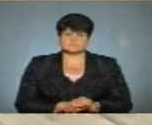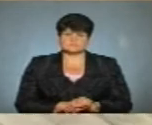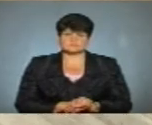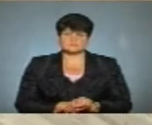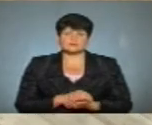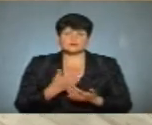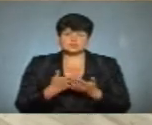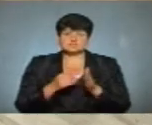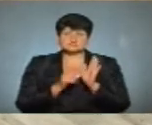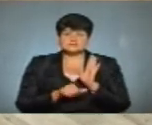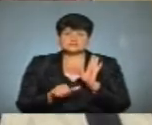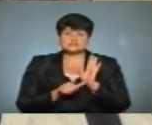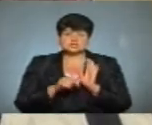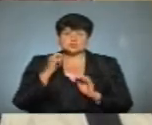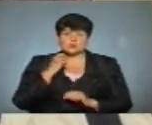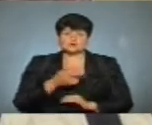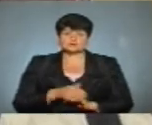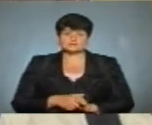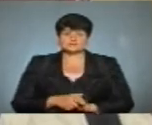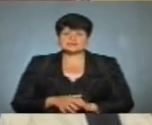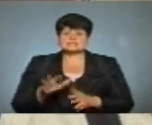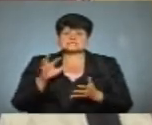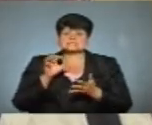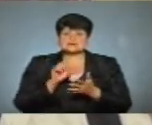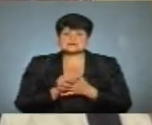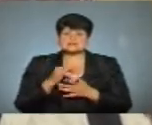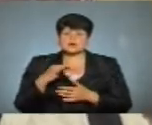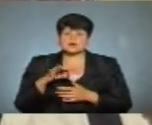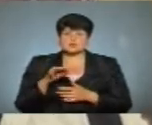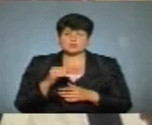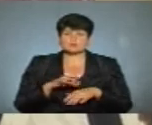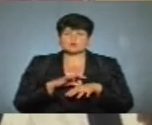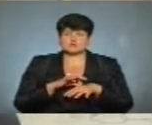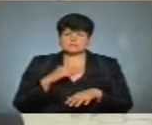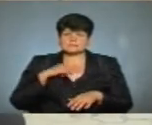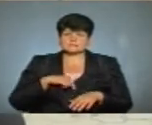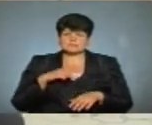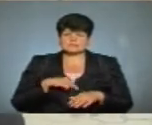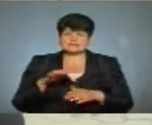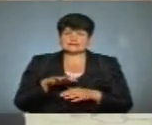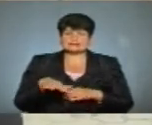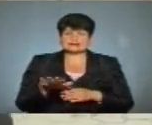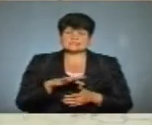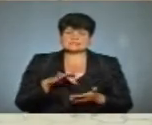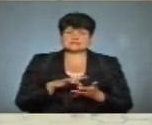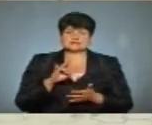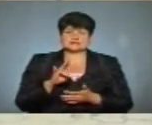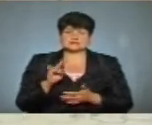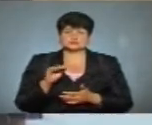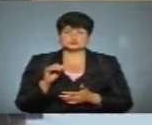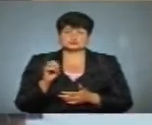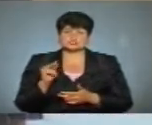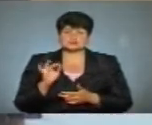От, 66 років. Заняття з йоги проводить психологиня територіального центру Наталя Жученко. Каже,